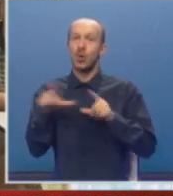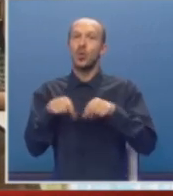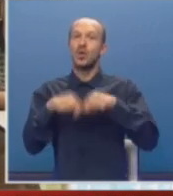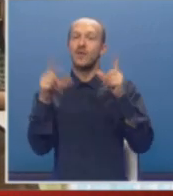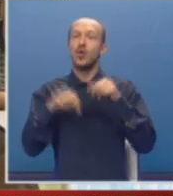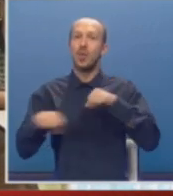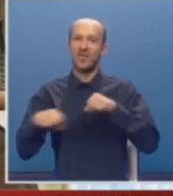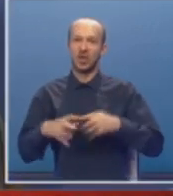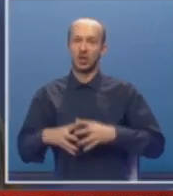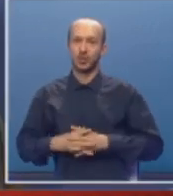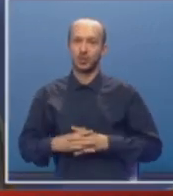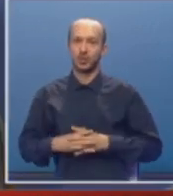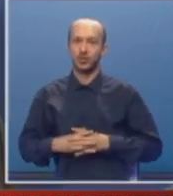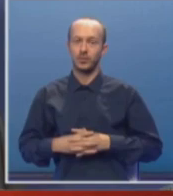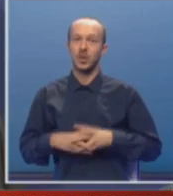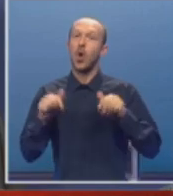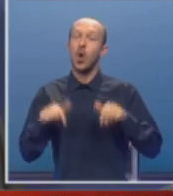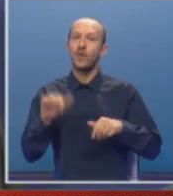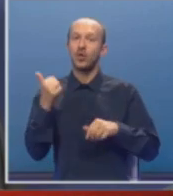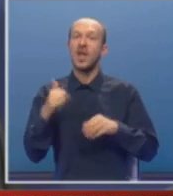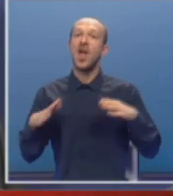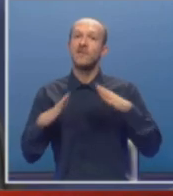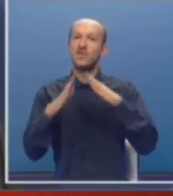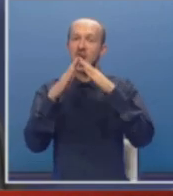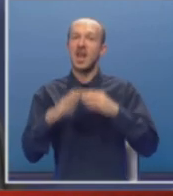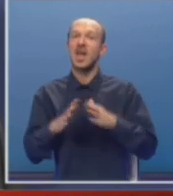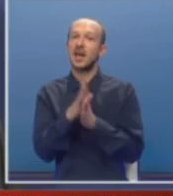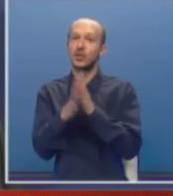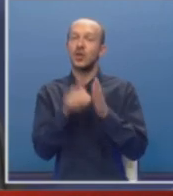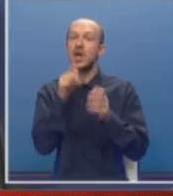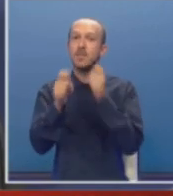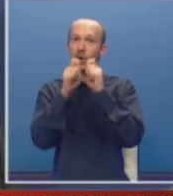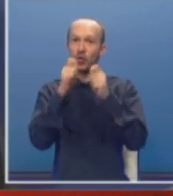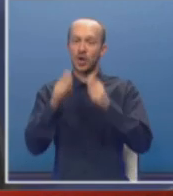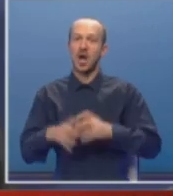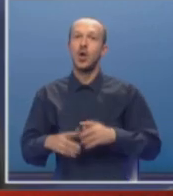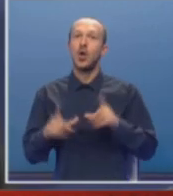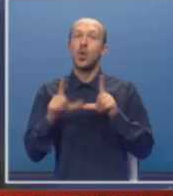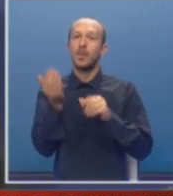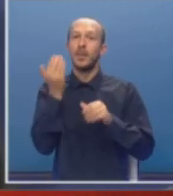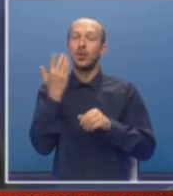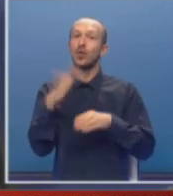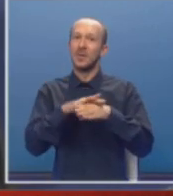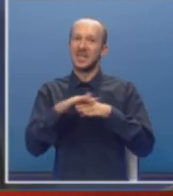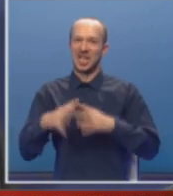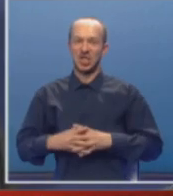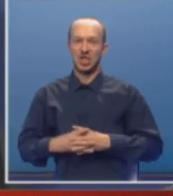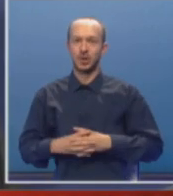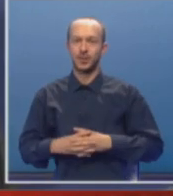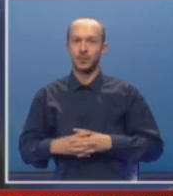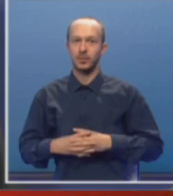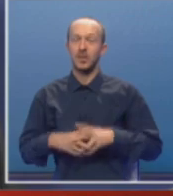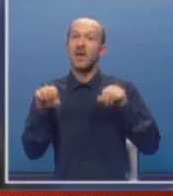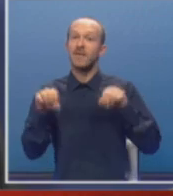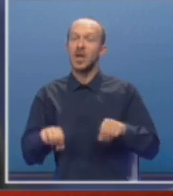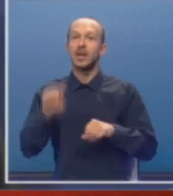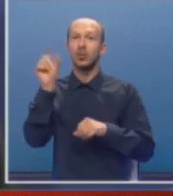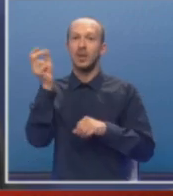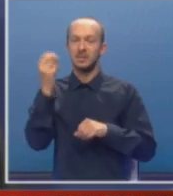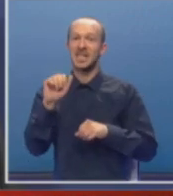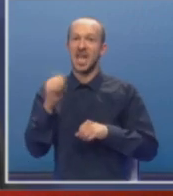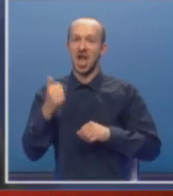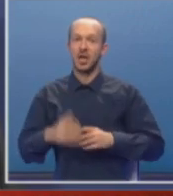javnoj upravi. Ovo je finale razgovora i pregovora u prethodnih nekoliko mjeseci. Vlada Republike